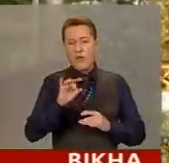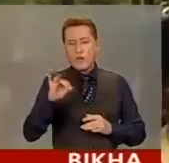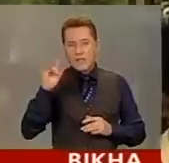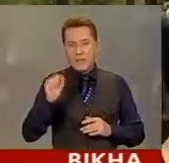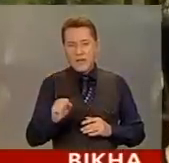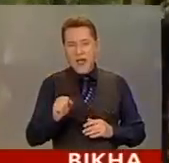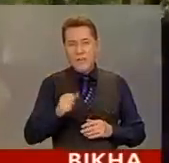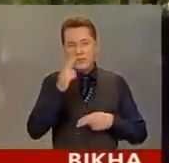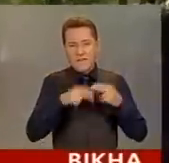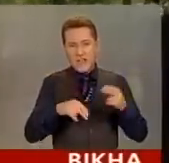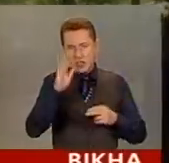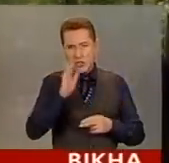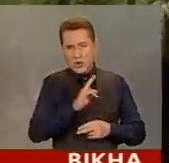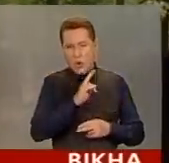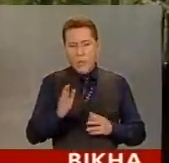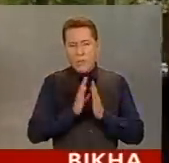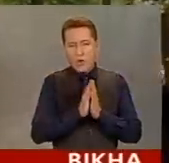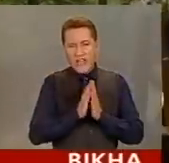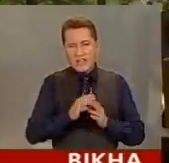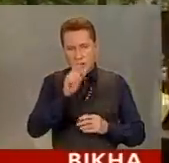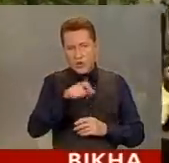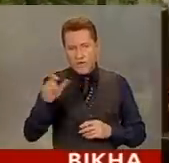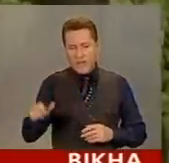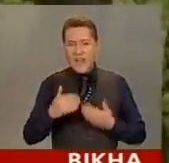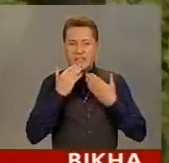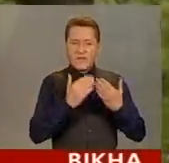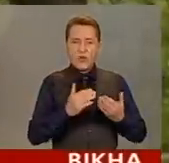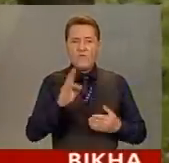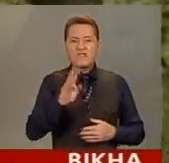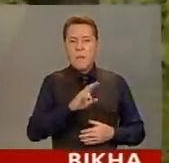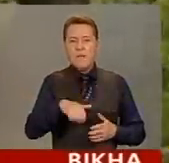завершенню молебню зі словами підтримки до вірян звернувся митрополит Онуфрій.